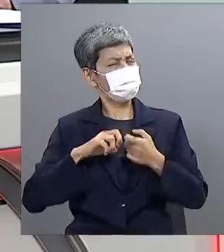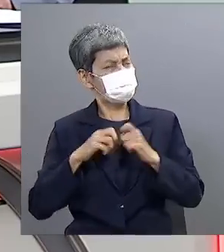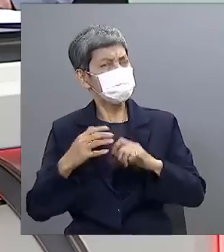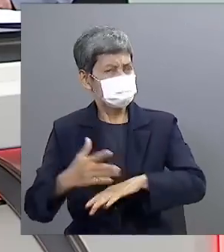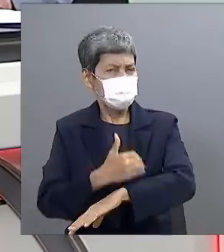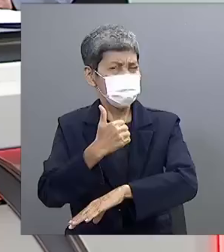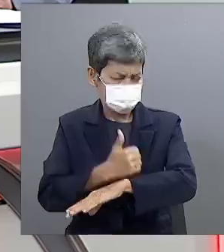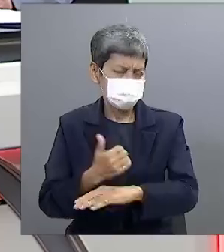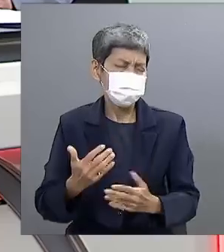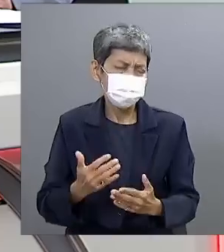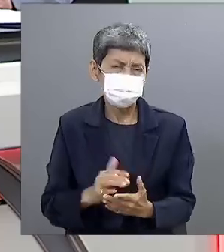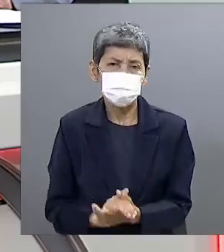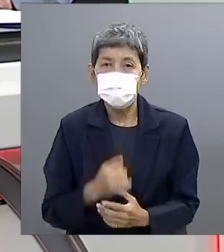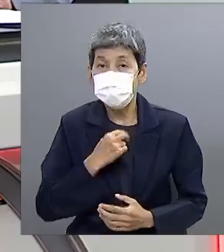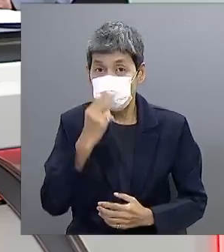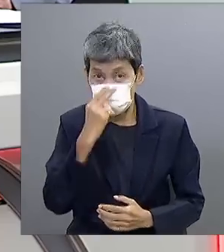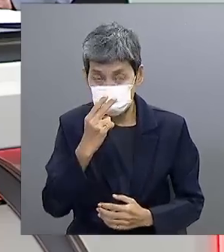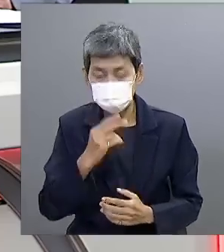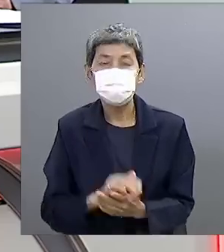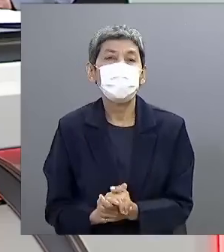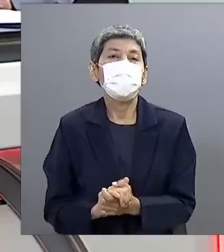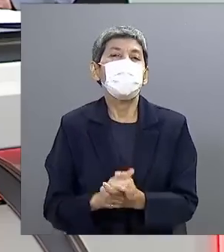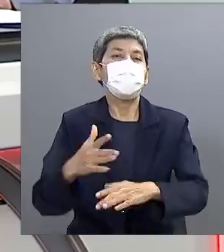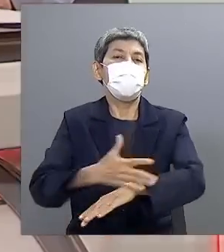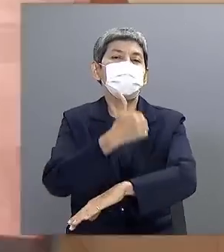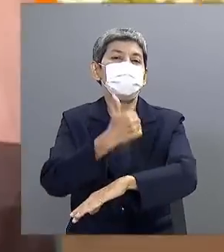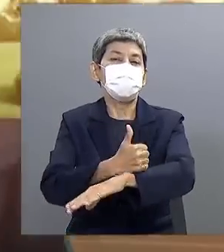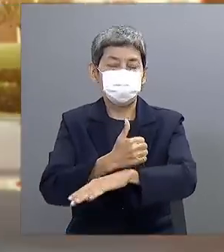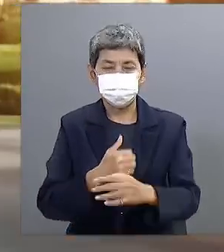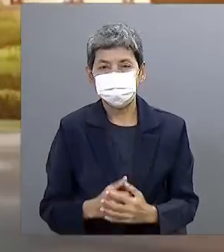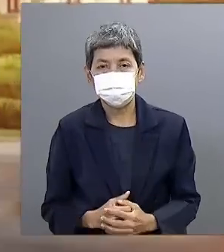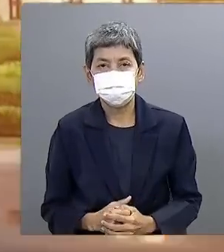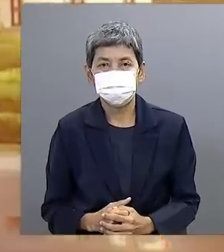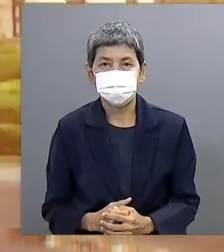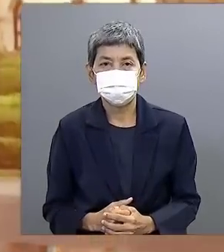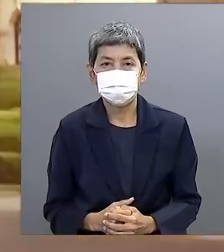ขึ้นติดตามจากคุณสวรักษ์วัฒนสินในการบ้านการเมืองค่ะ